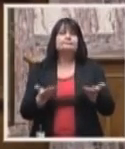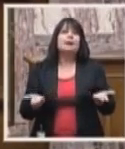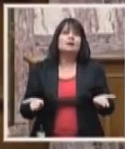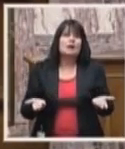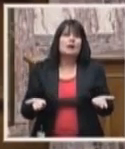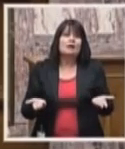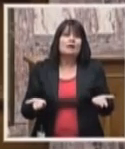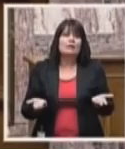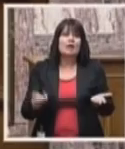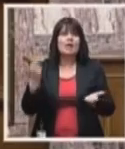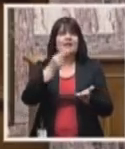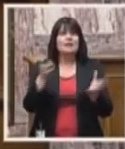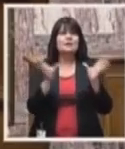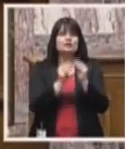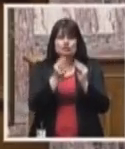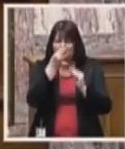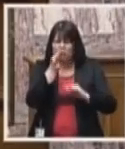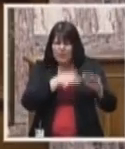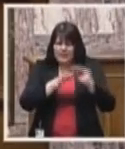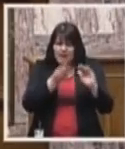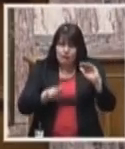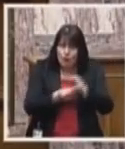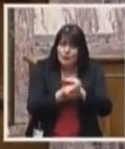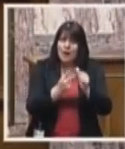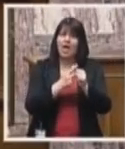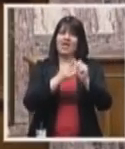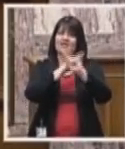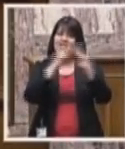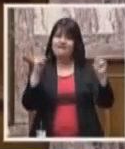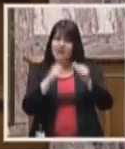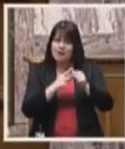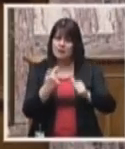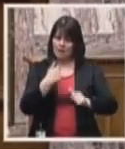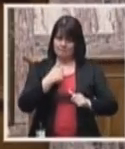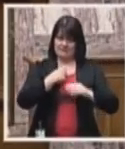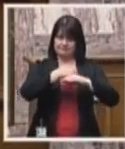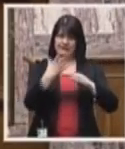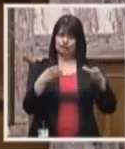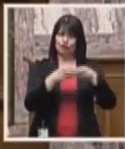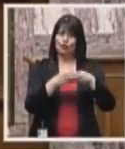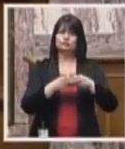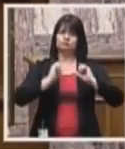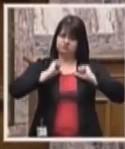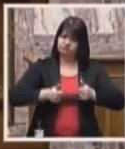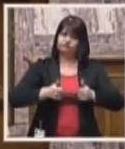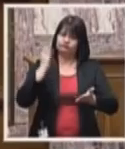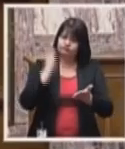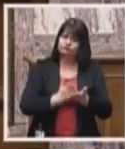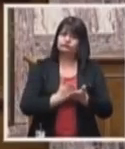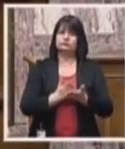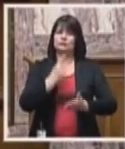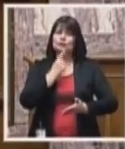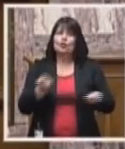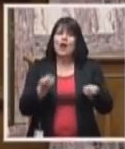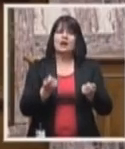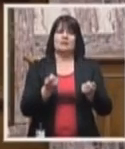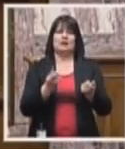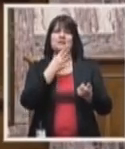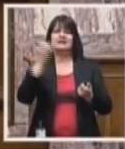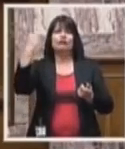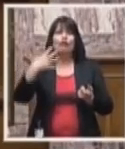θέματα διαφάνειας, τα θέματα διαφθοράς. Και εμείς, αυτή η παράταξη δεν δίστασε να δώσει φως ακόμα και